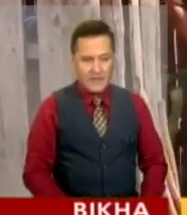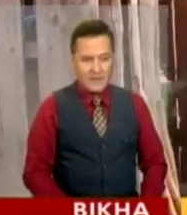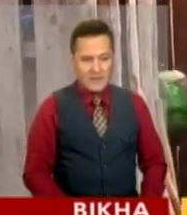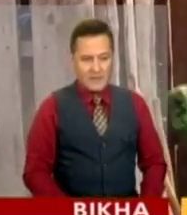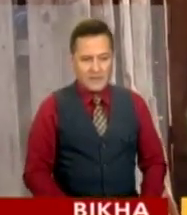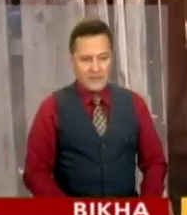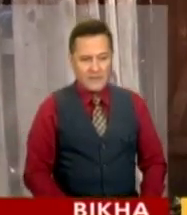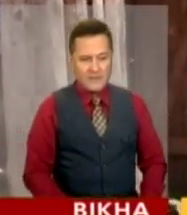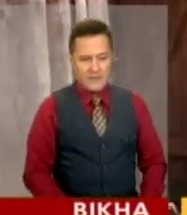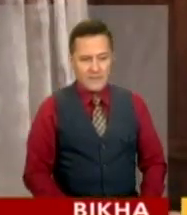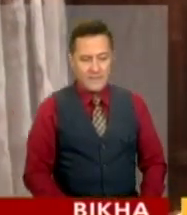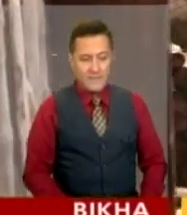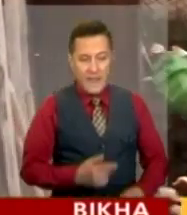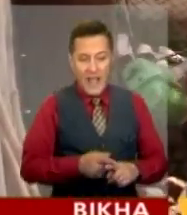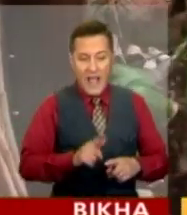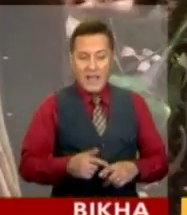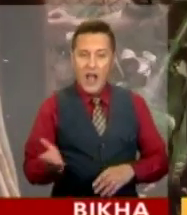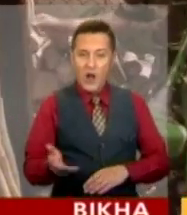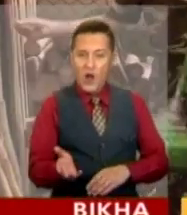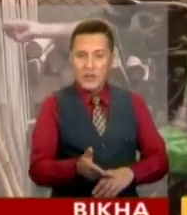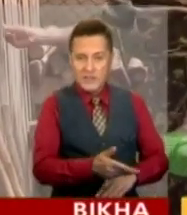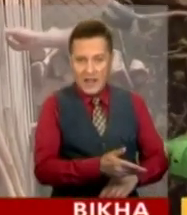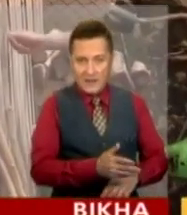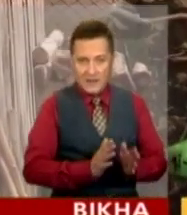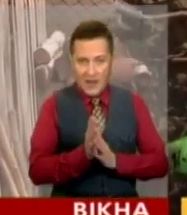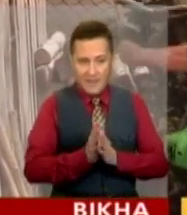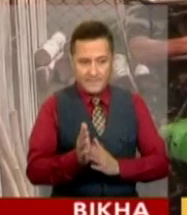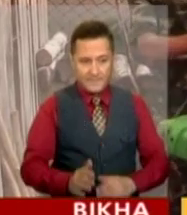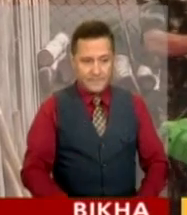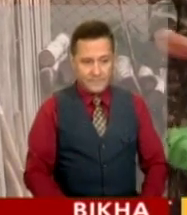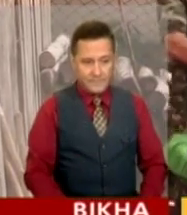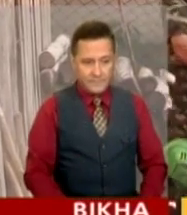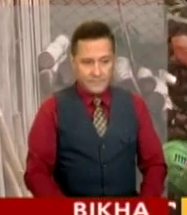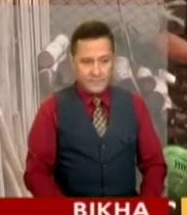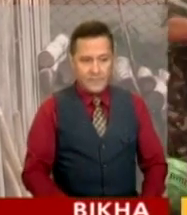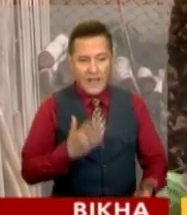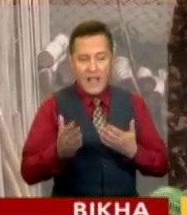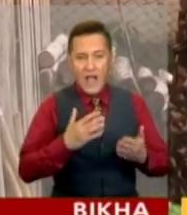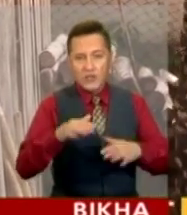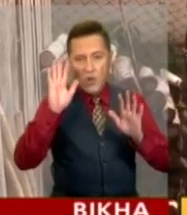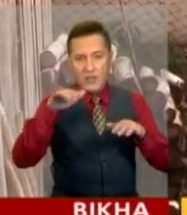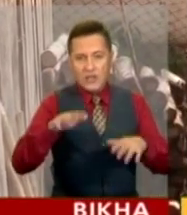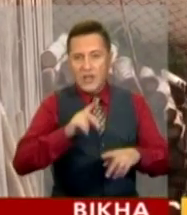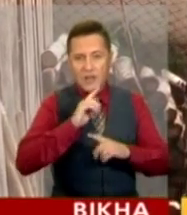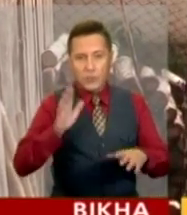Ця косалка буквально вже піде з бою вечором або завтра ранком. Якщо дощ не буде падати, то ми